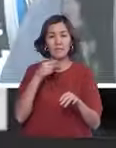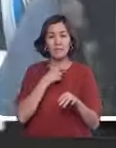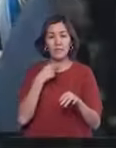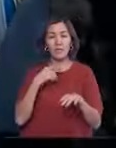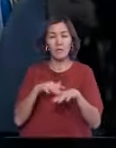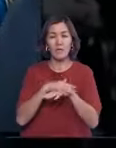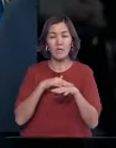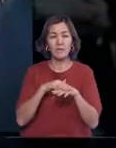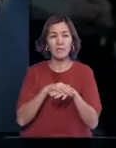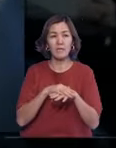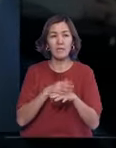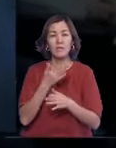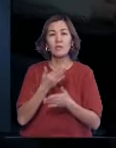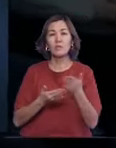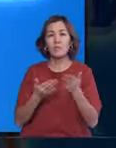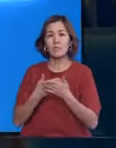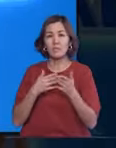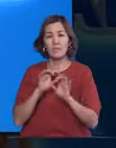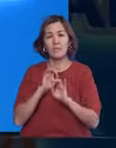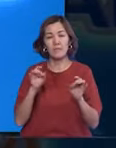Сұрастырып көрдік.